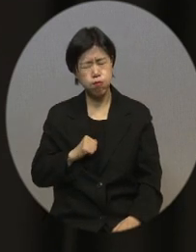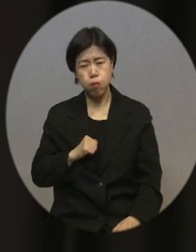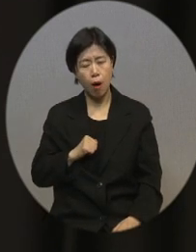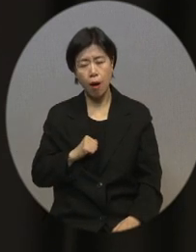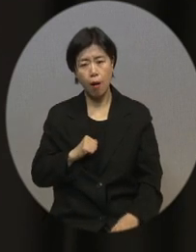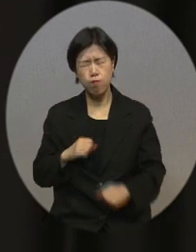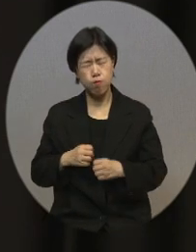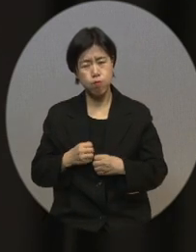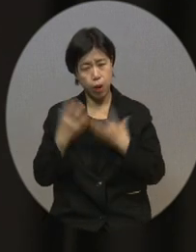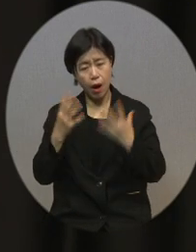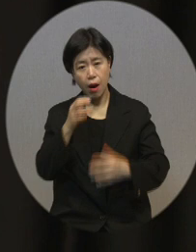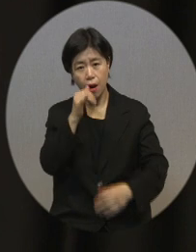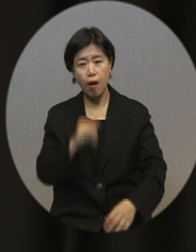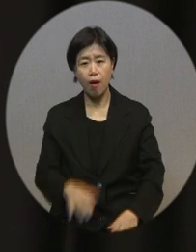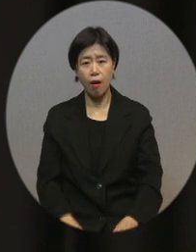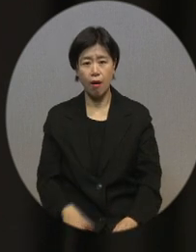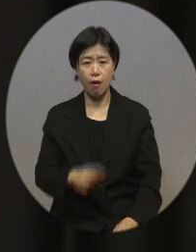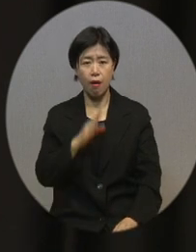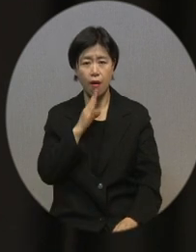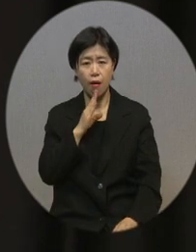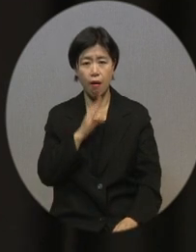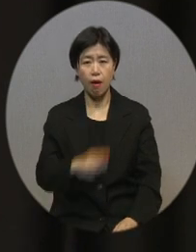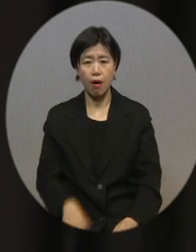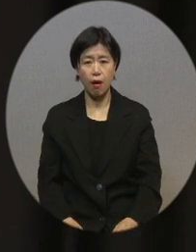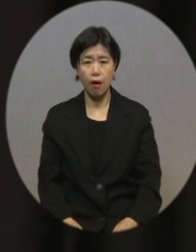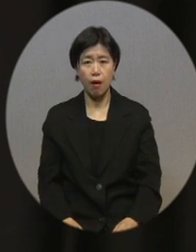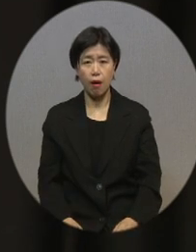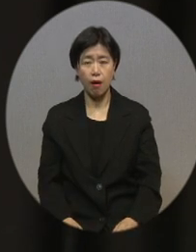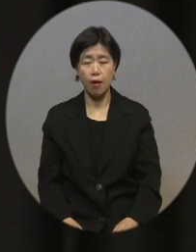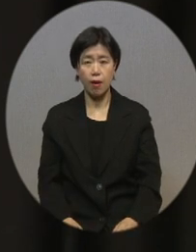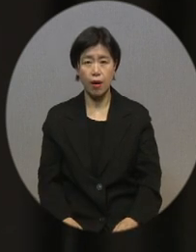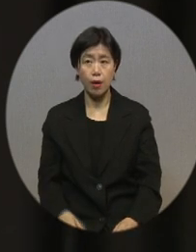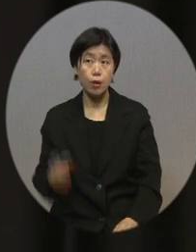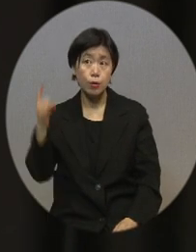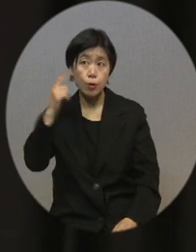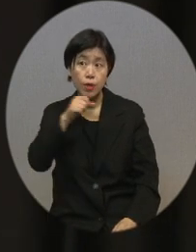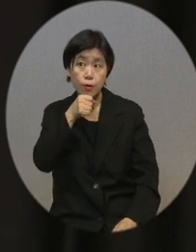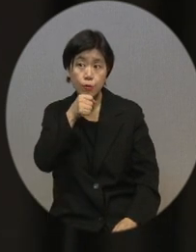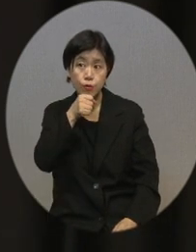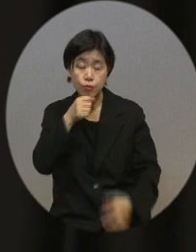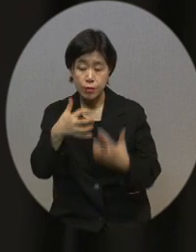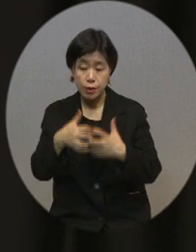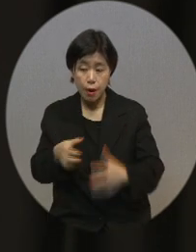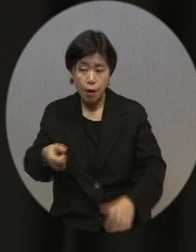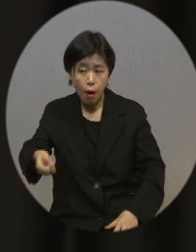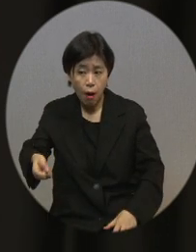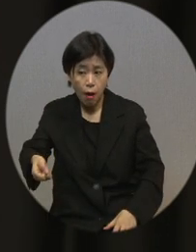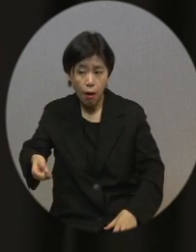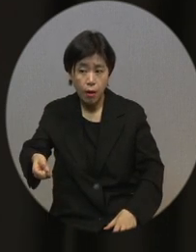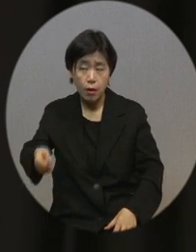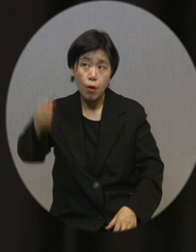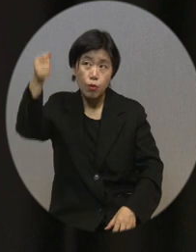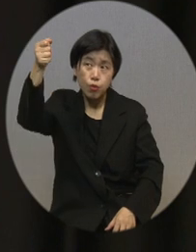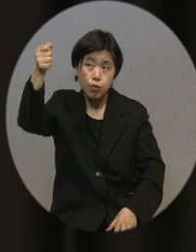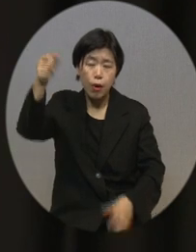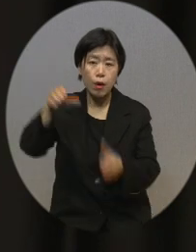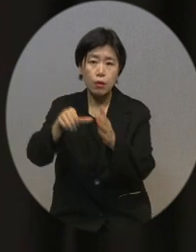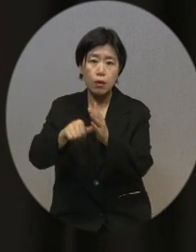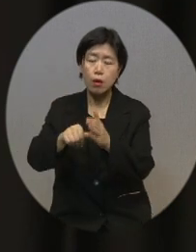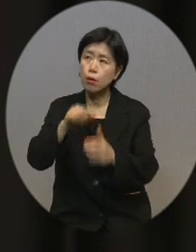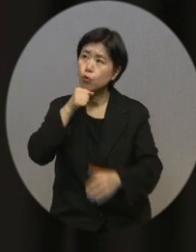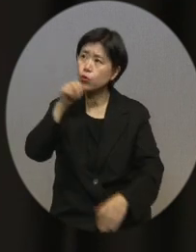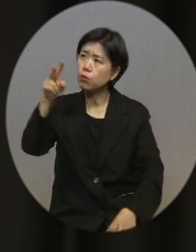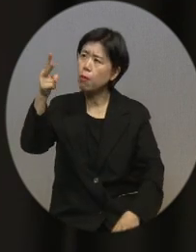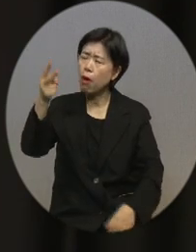예, 그렇죠. 데시벨로도 엄청난 예. 뭐 200이 넘는 데시벨이 나오고 예, 예. 그래서 이제